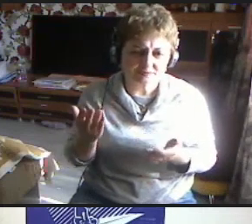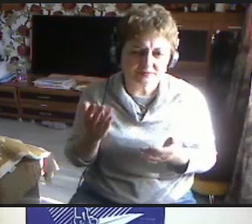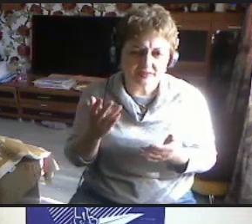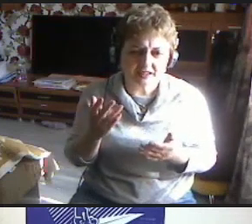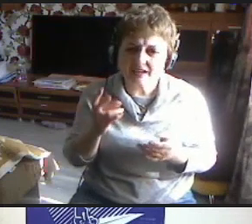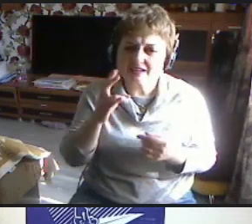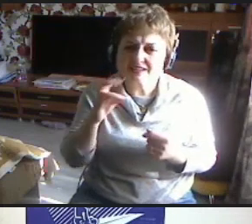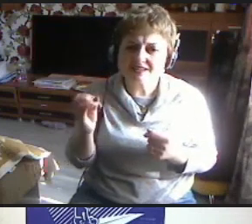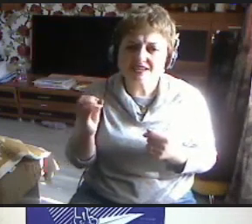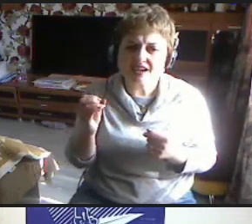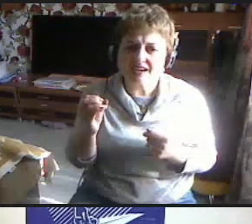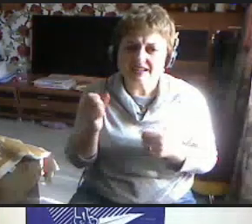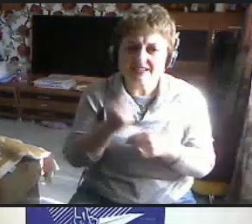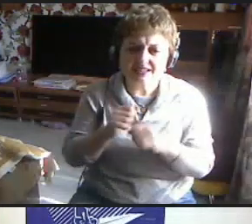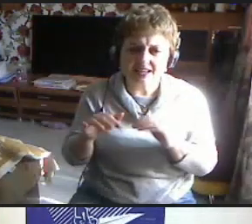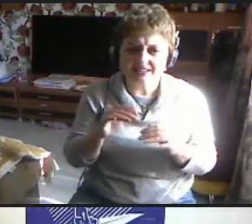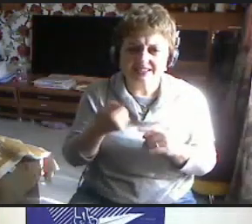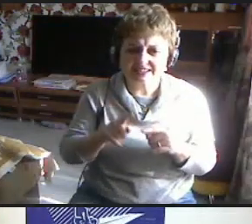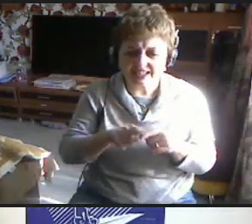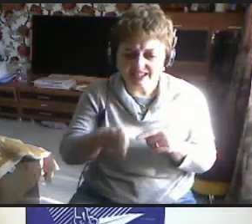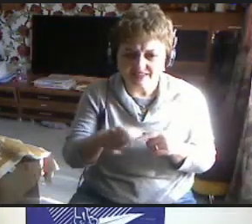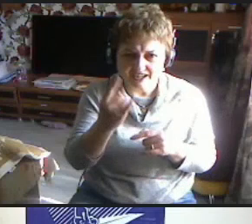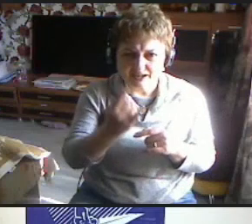не делать из этого ребенка,